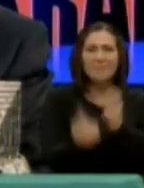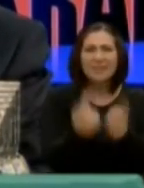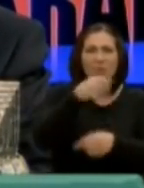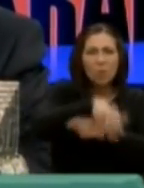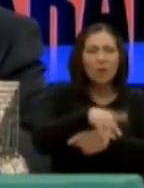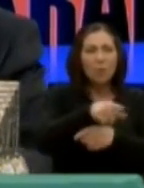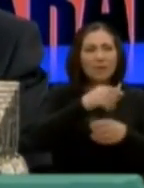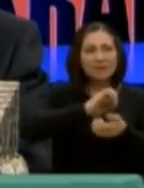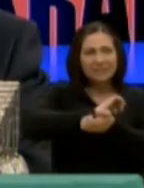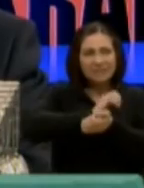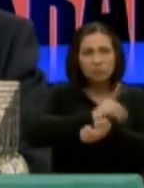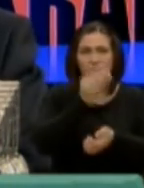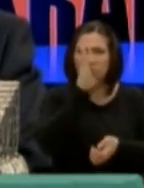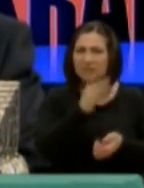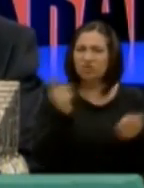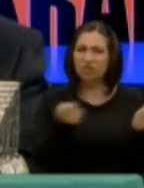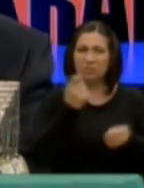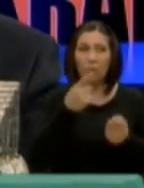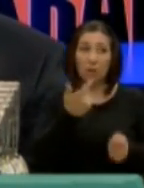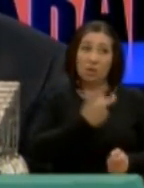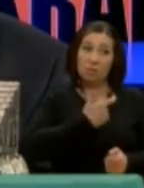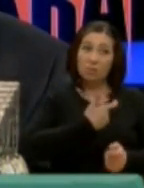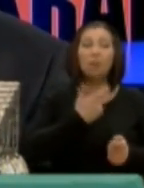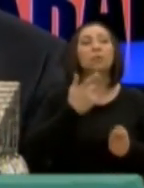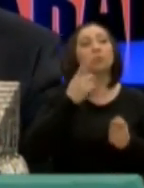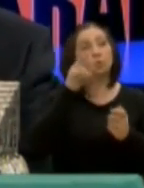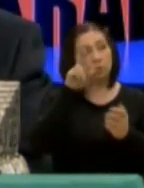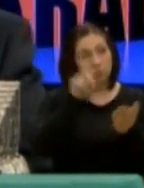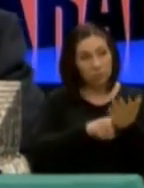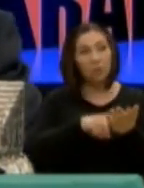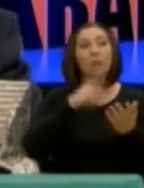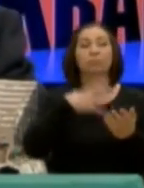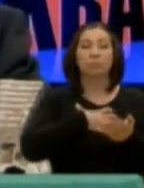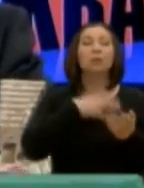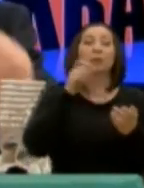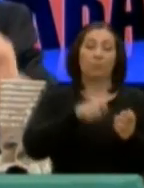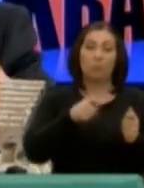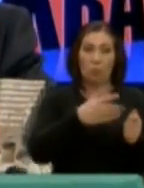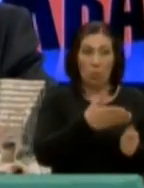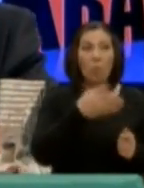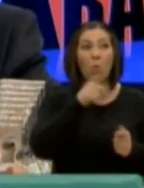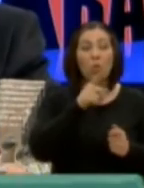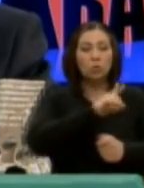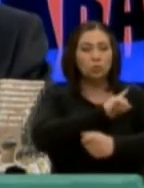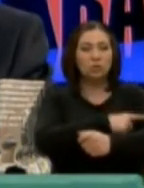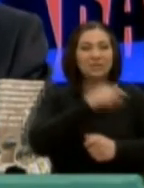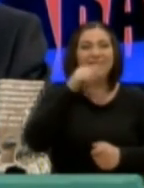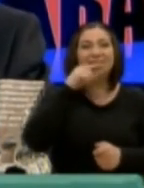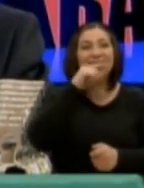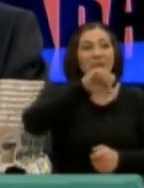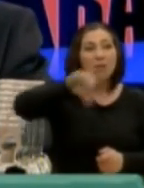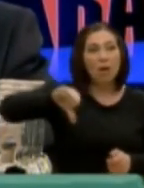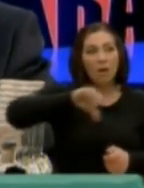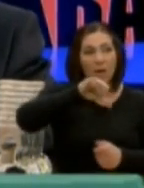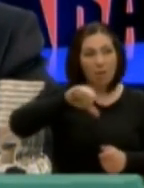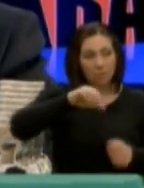şeker elde ediyoruz. Bu, hı hı, çok ciddi bir çalışma. Tabi bunun yasal belgesi ruhsatıyla, hı hı, patentli şekilde yapılıyor. Omega 3'lü zeytinyağı kullanılıyor.